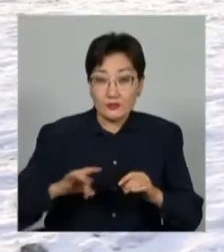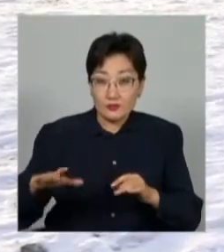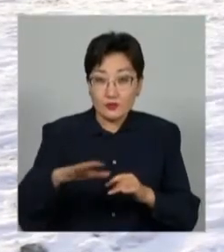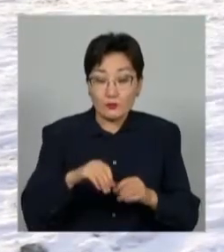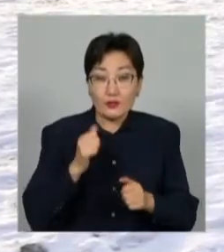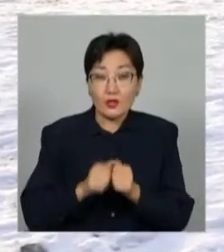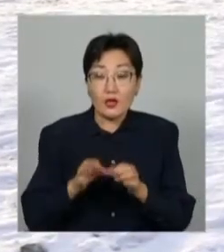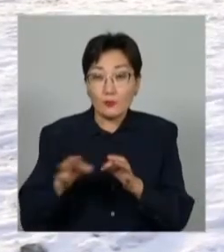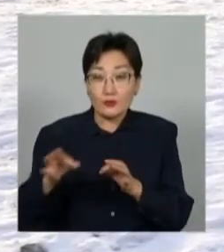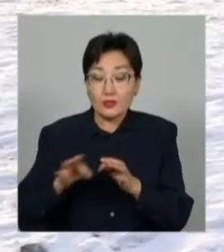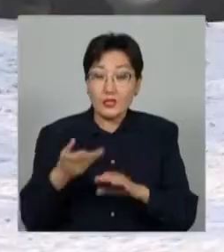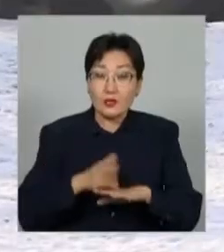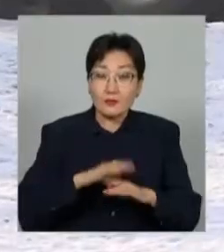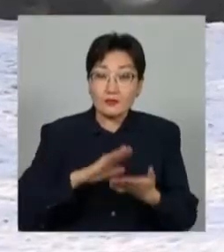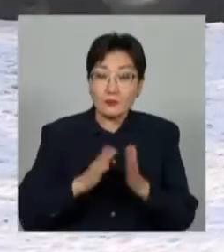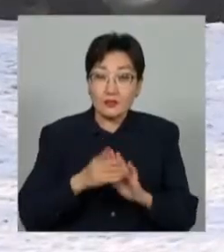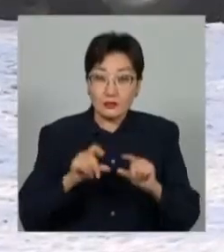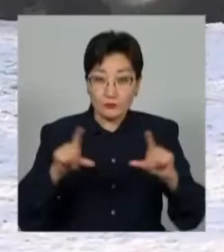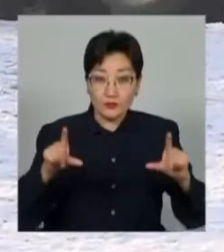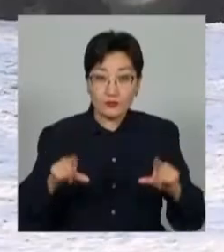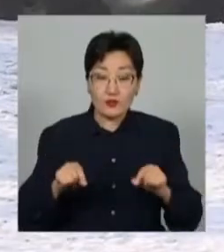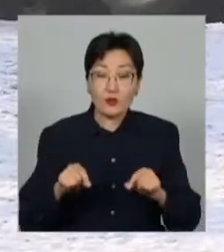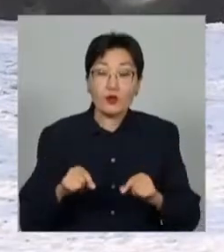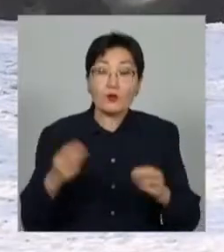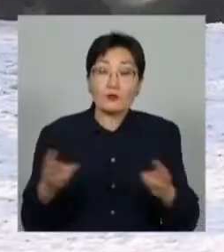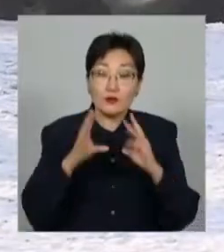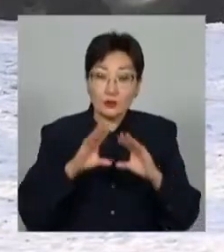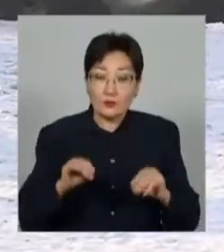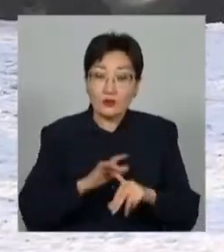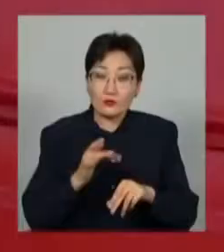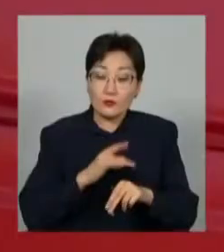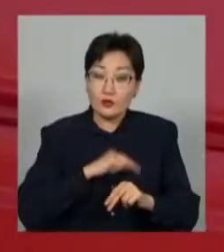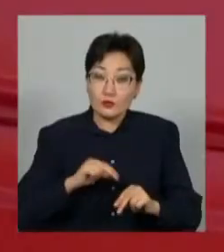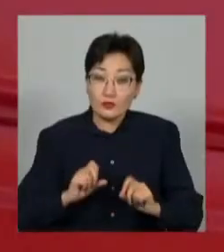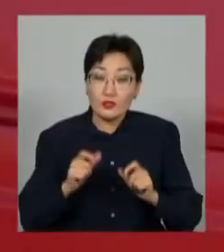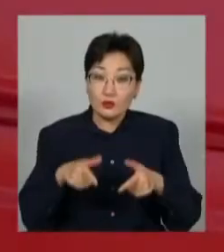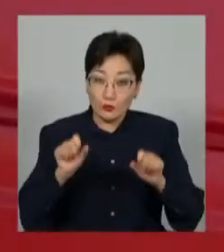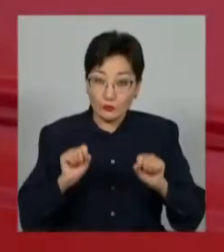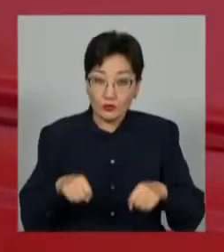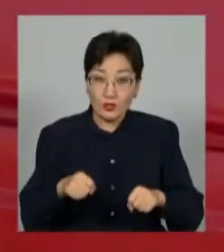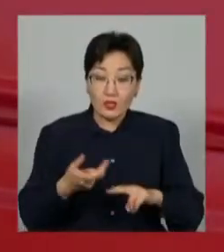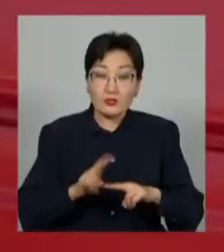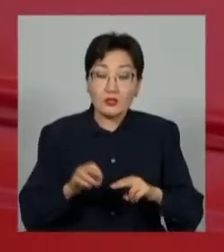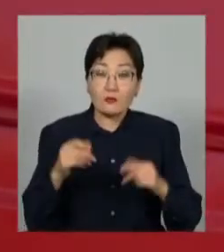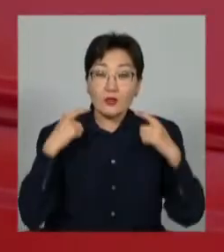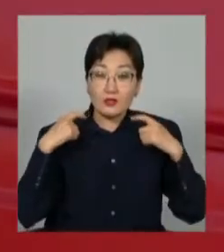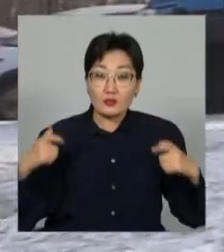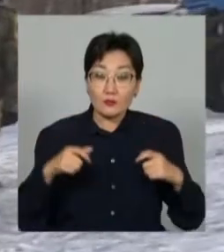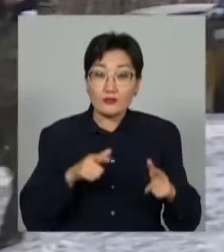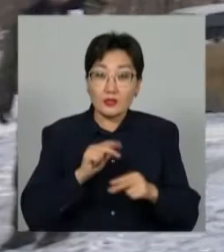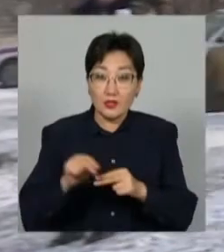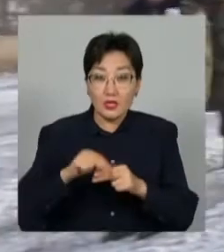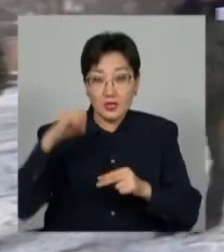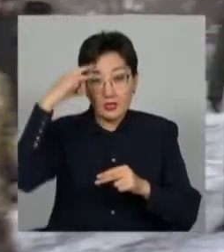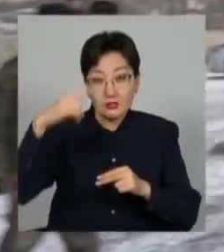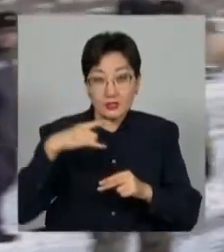республикамыздың түкпір-түкпіріндегі төтенше жағдайлар департаментіне өрт сөндіру қызметіне жұмысқа тұра алады. Айта кетейік, бұл офицерлерді даярлайтын